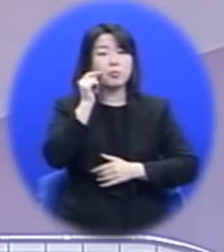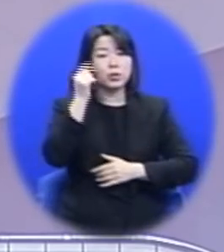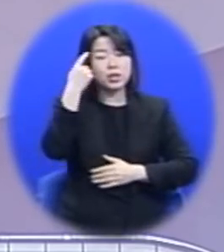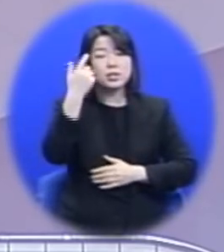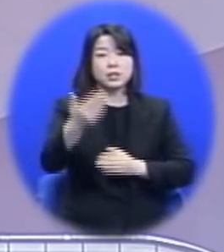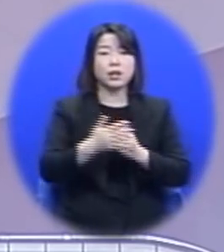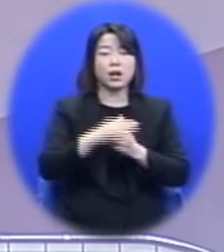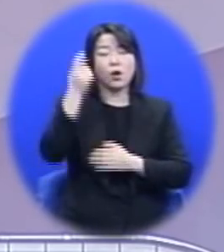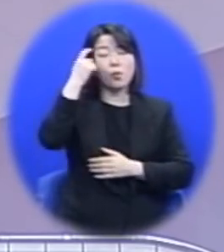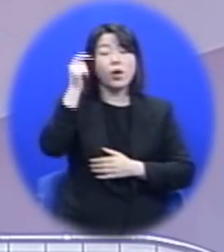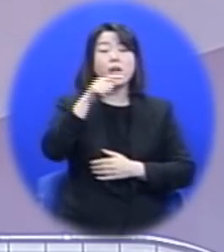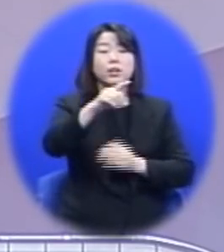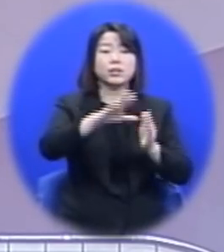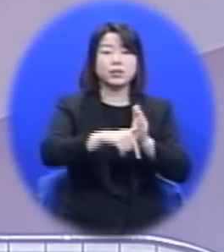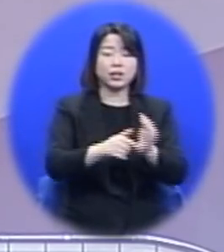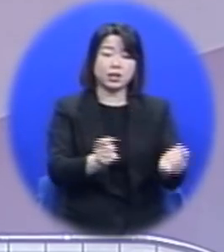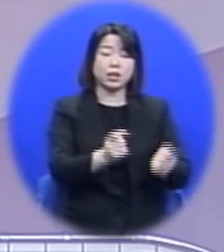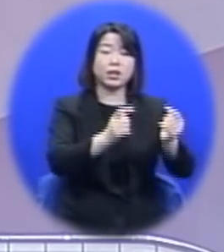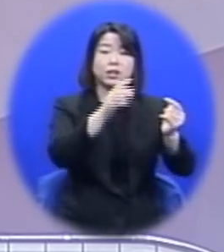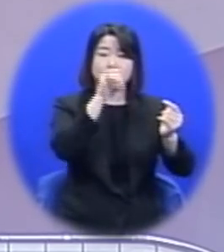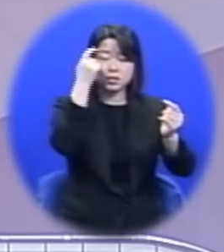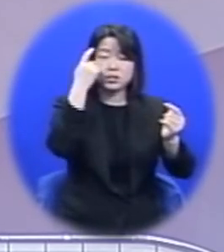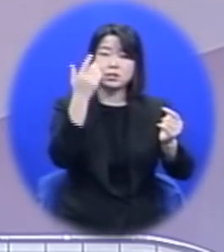왜 그때 그렇게 다퉜을까?